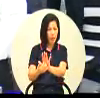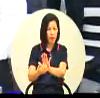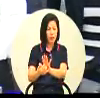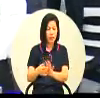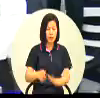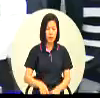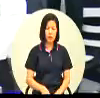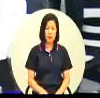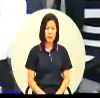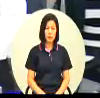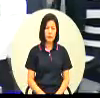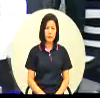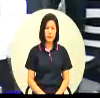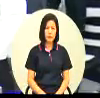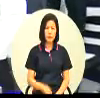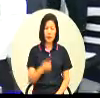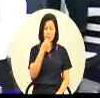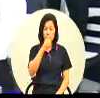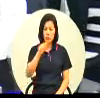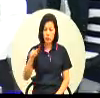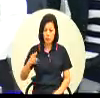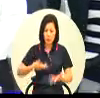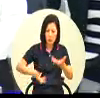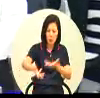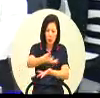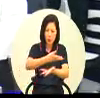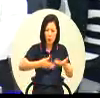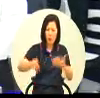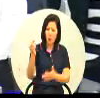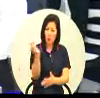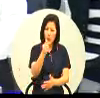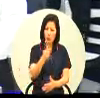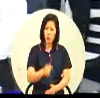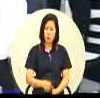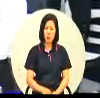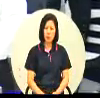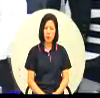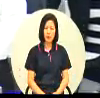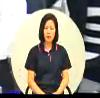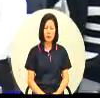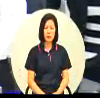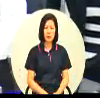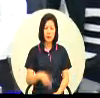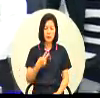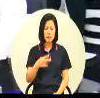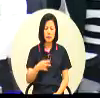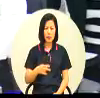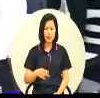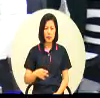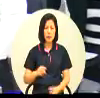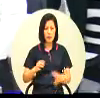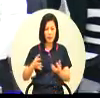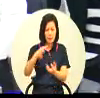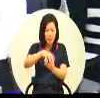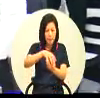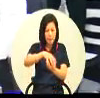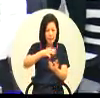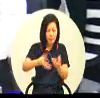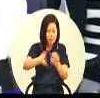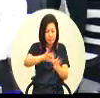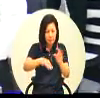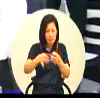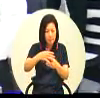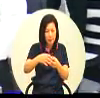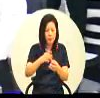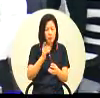害耶，我们的食品是会流通的耶，他也或许会改变包装啊，掩人耳